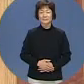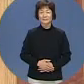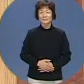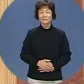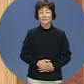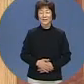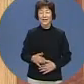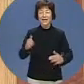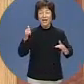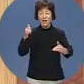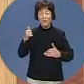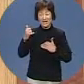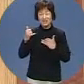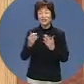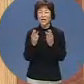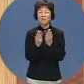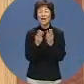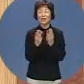おファックス